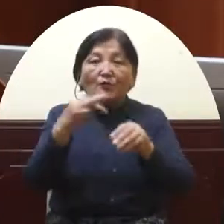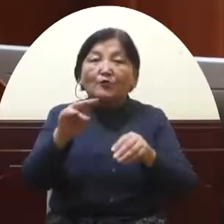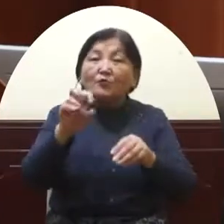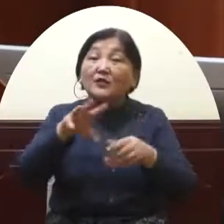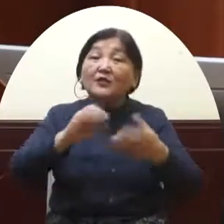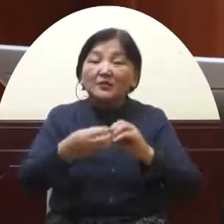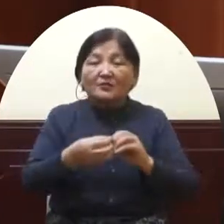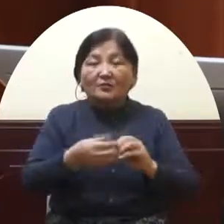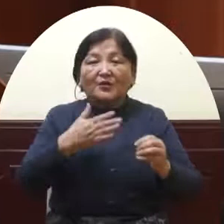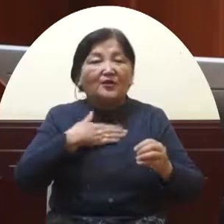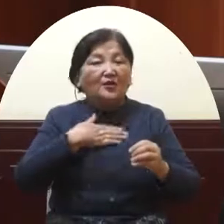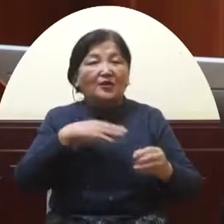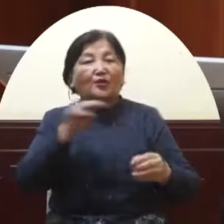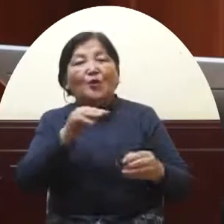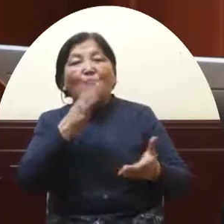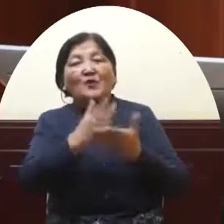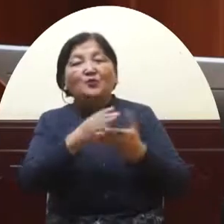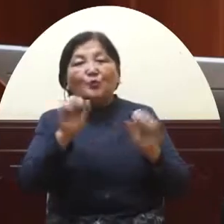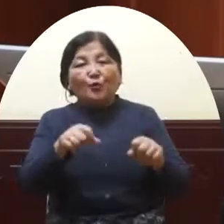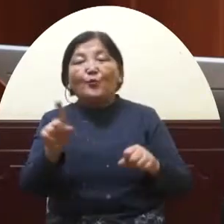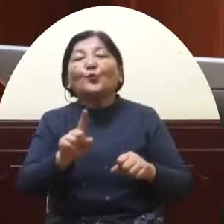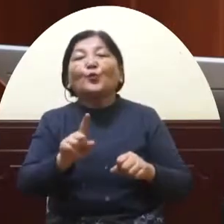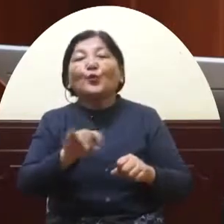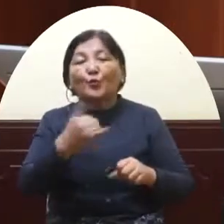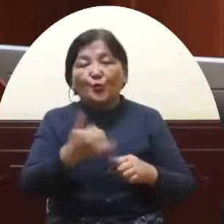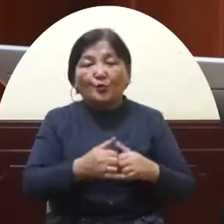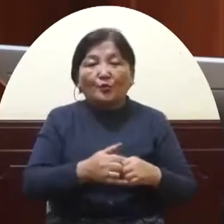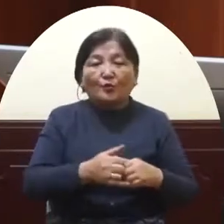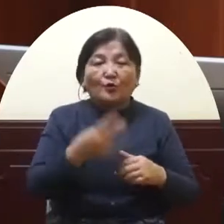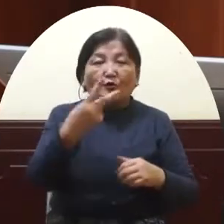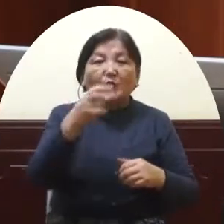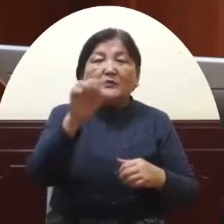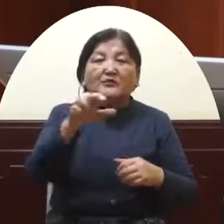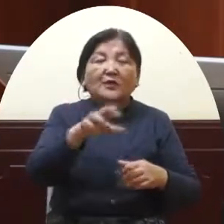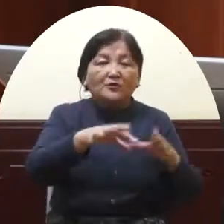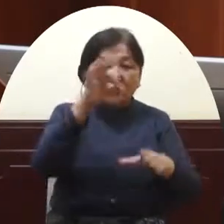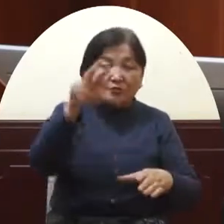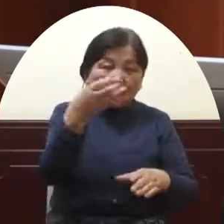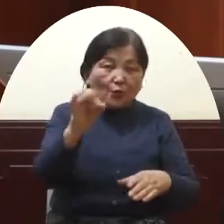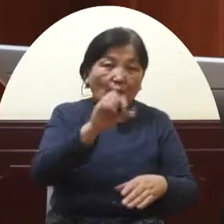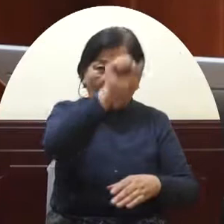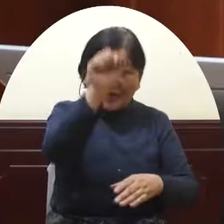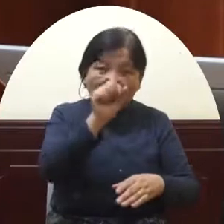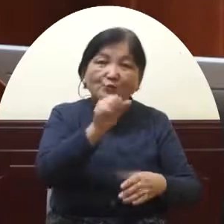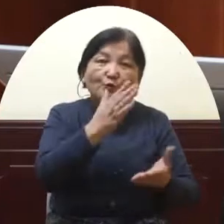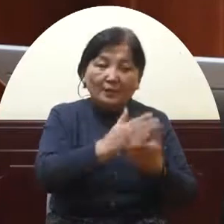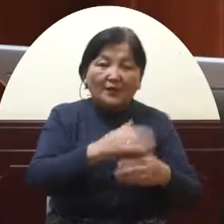нар харин энийг нь тоохгүй яваад иж болох юм уу? Тэ 2 сая сонгогчийн тухай асуудал байна юм.